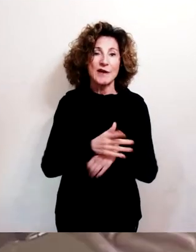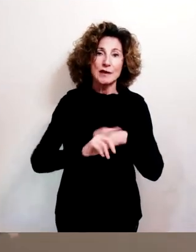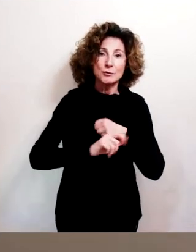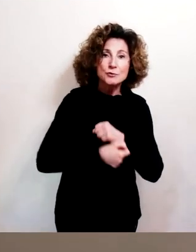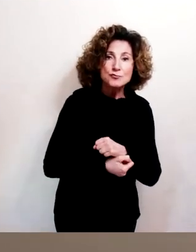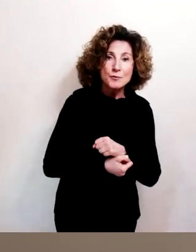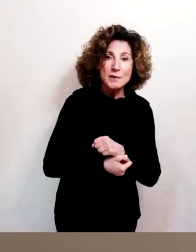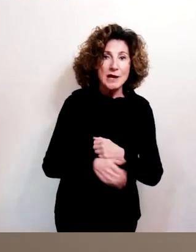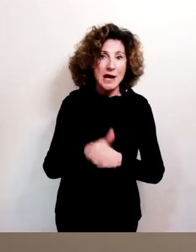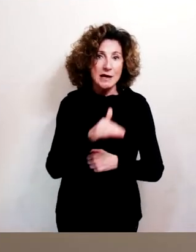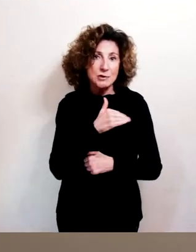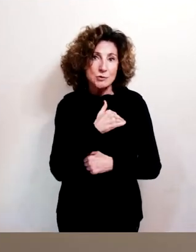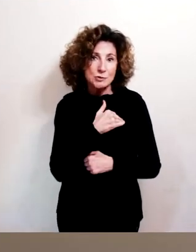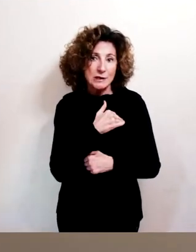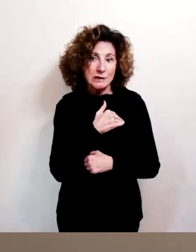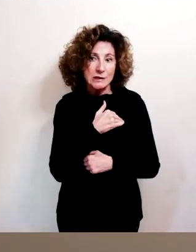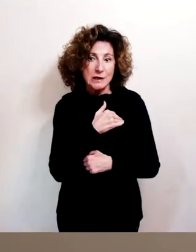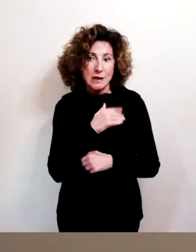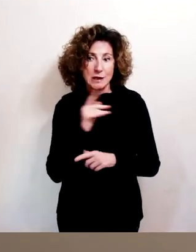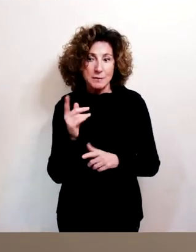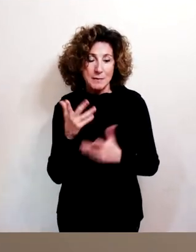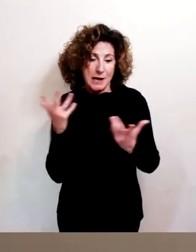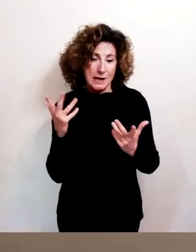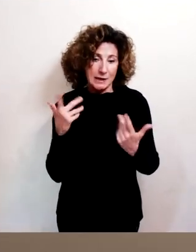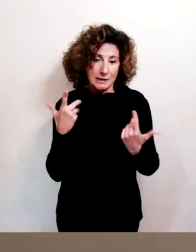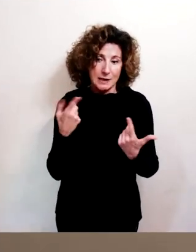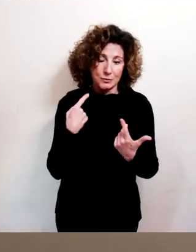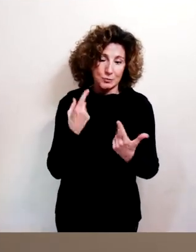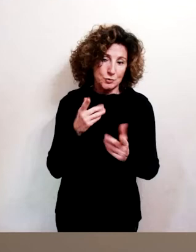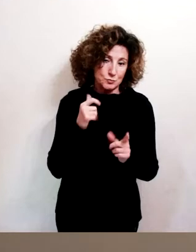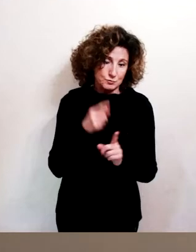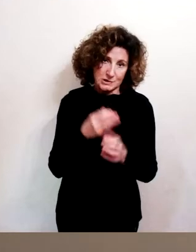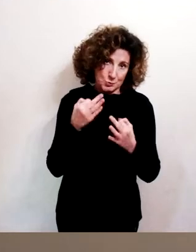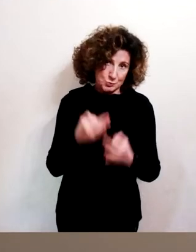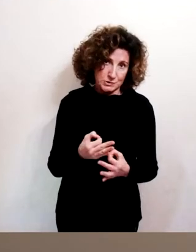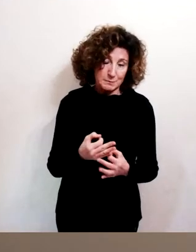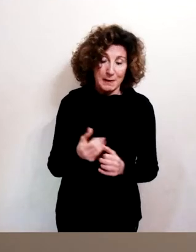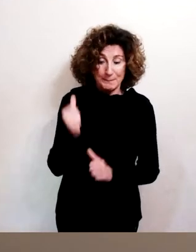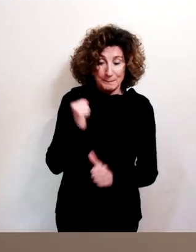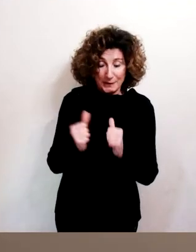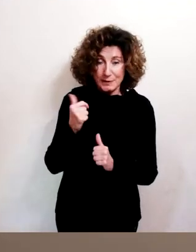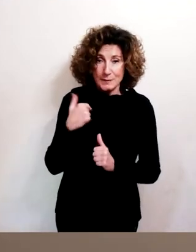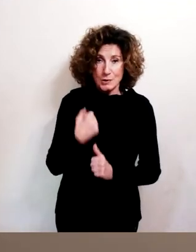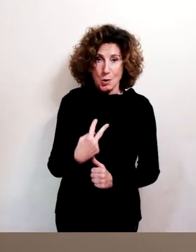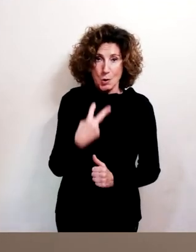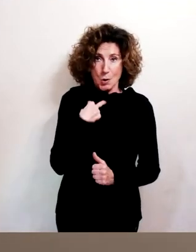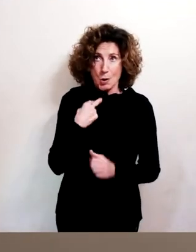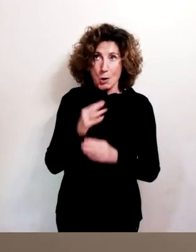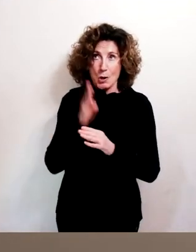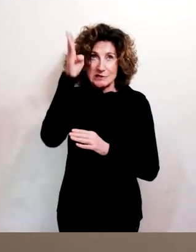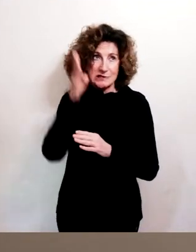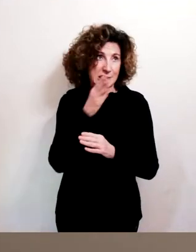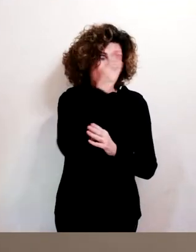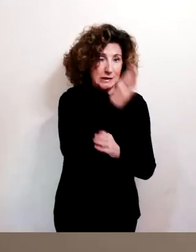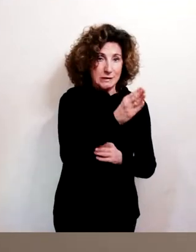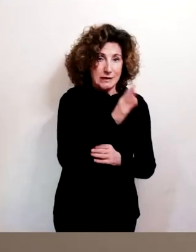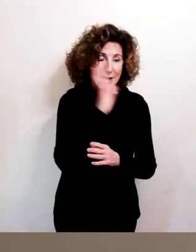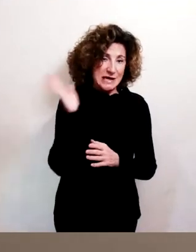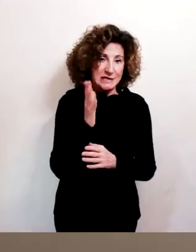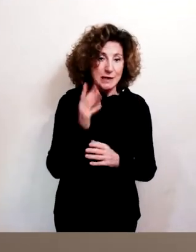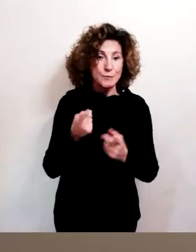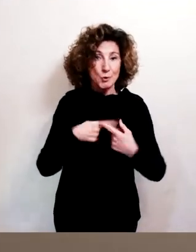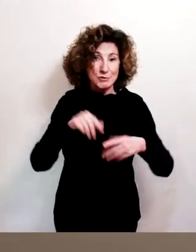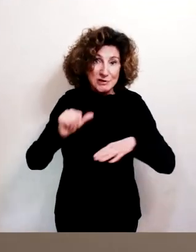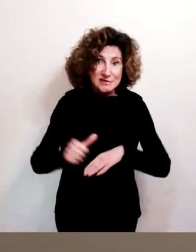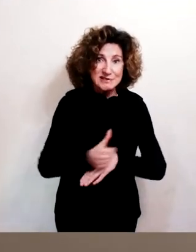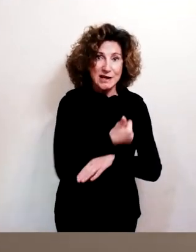disciplinare nei confronti di un ragazzo siamo assolutamente ripeto adesso io prima ero costretta ad andare c'è